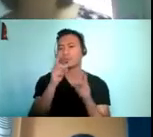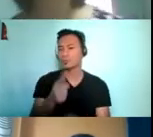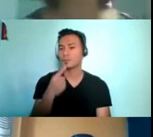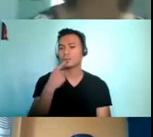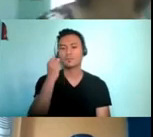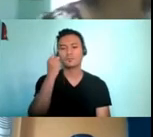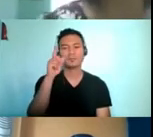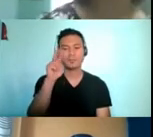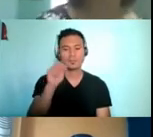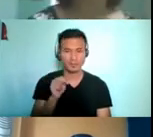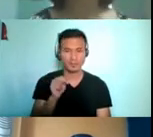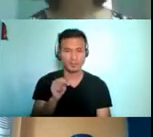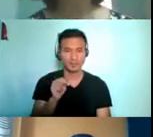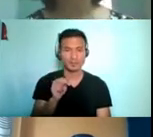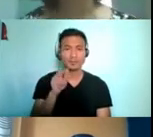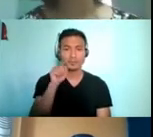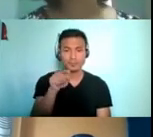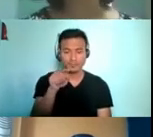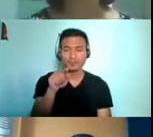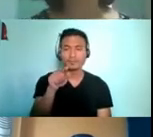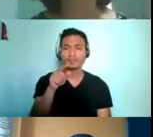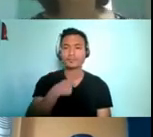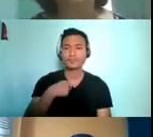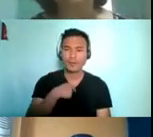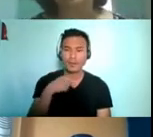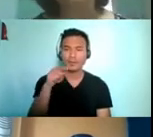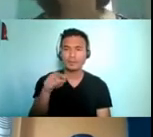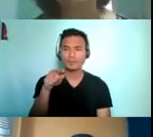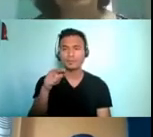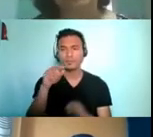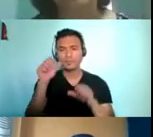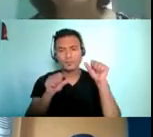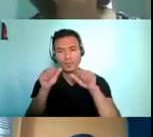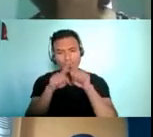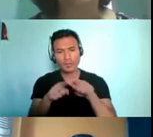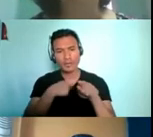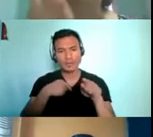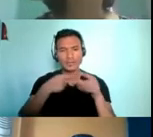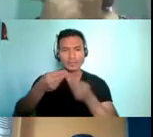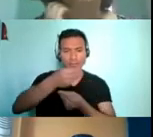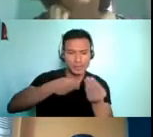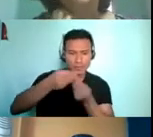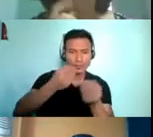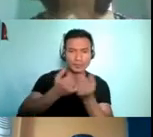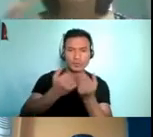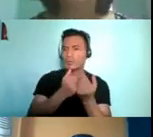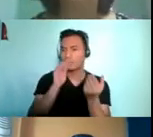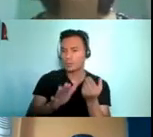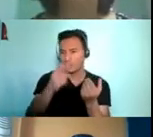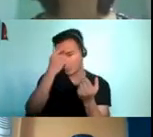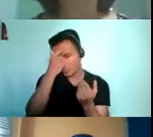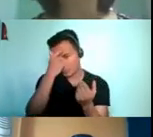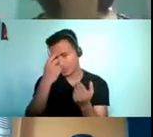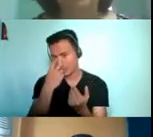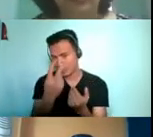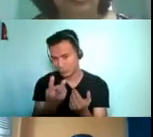भनेर बुझ्नुपर्ने हुन्छ होइन त्यो हामीले त्यो कुरो जोसँग हामी सेयर गर्न जान्छौँ हामीलाई यस्ता खालका समस्याहरू